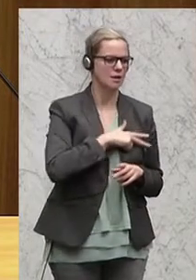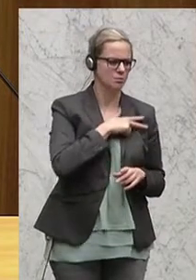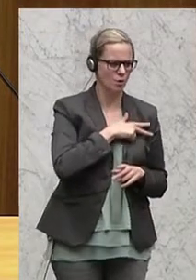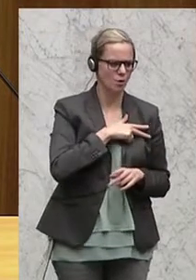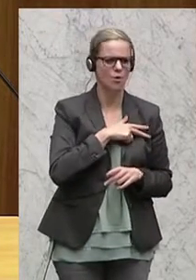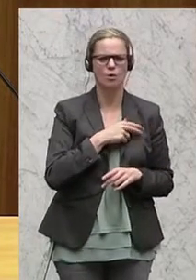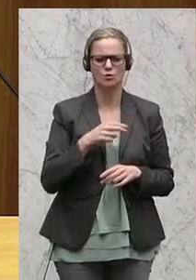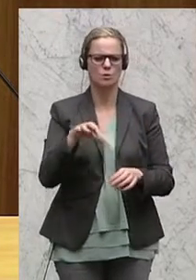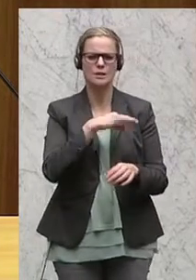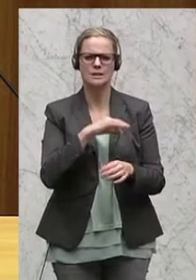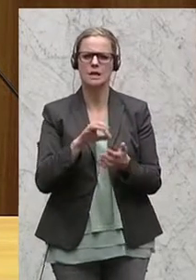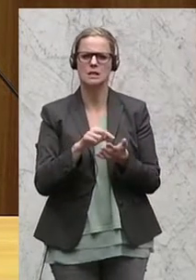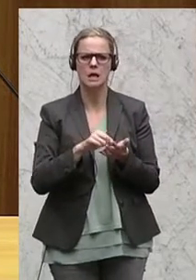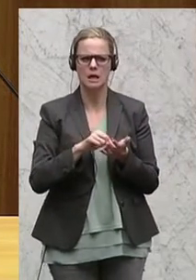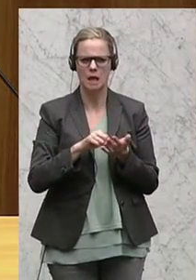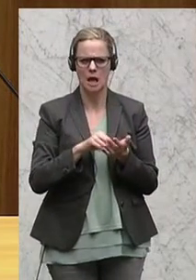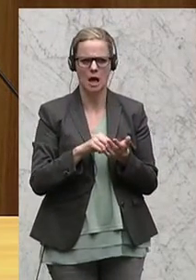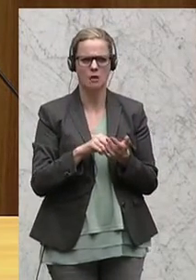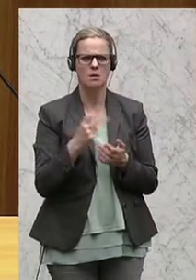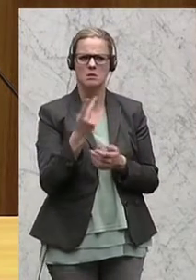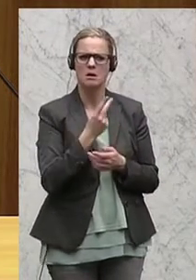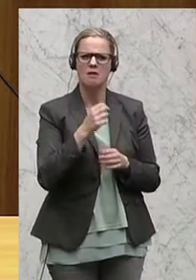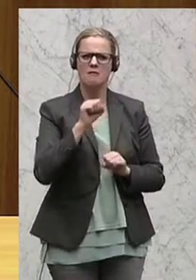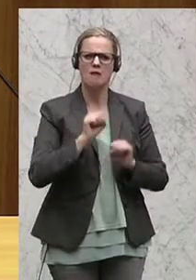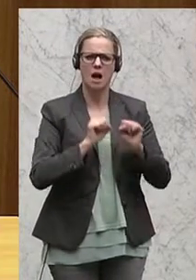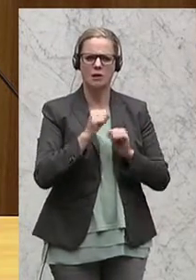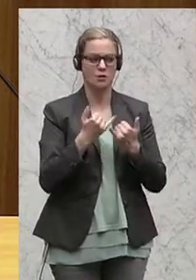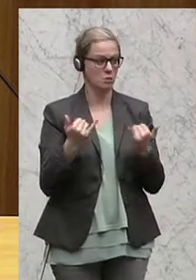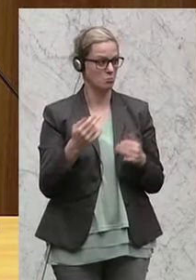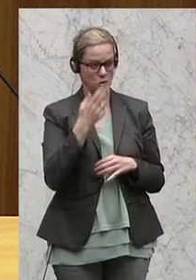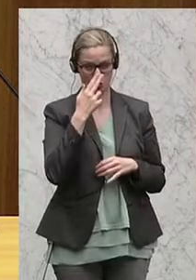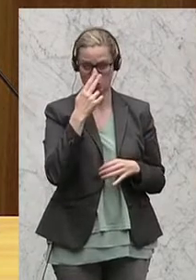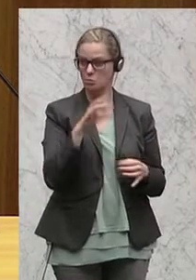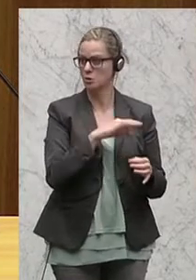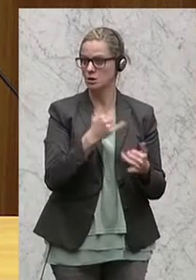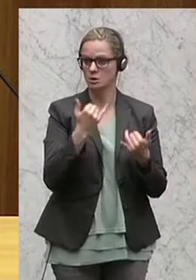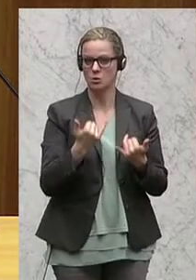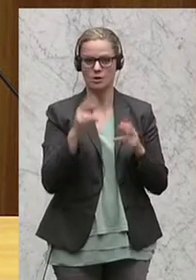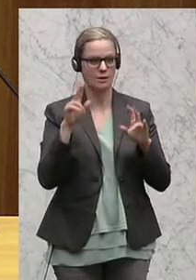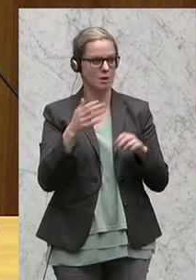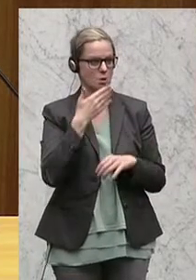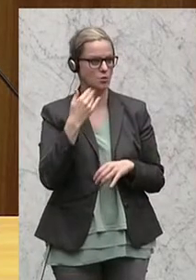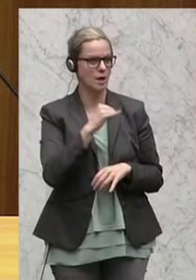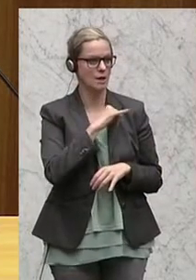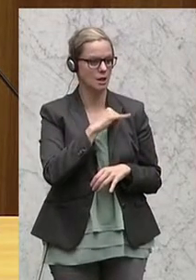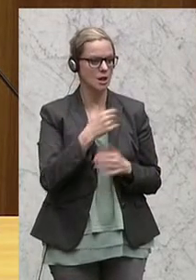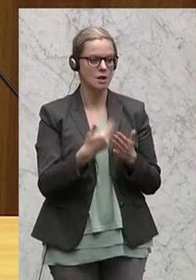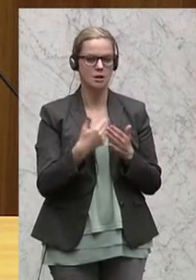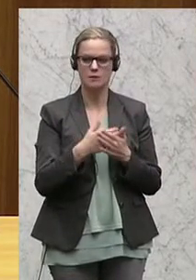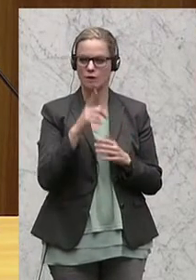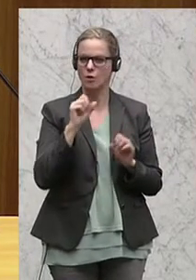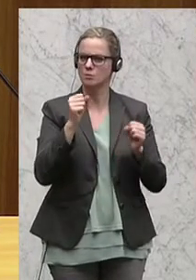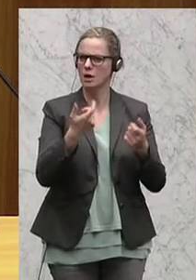Mich wundert auch, dass das Thema den Herrn Bundeskanzler offensichtlich nicht so interessiert, dass er hier heute bei einem Volksbegehren,